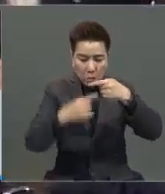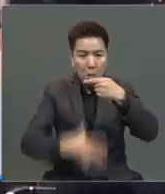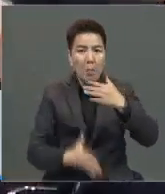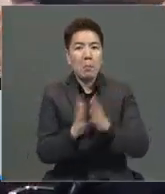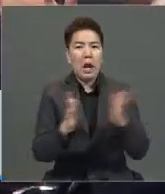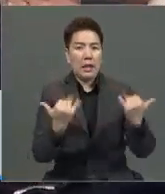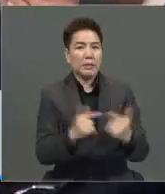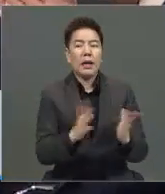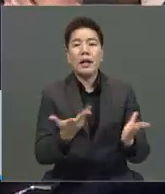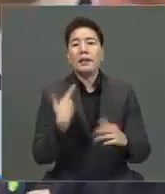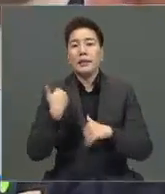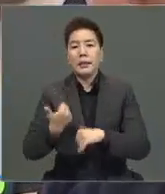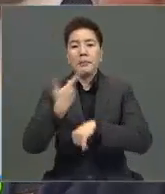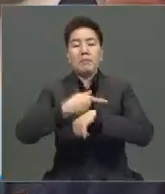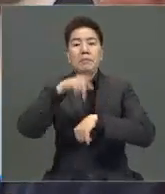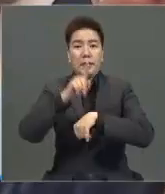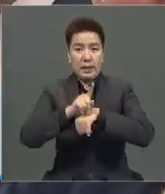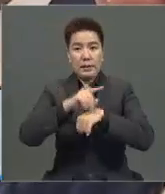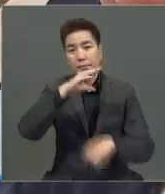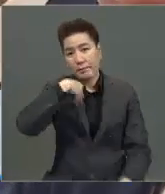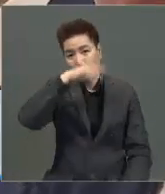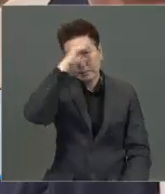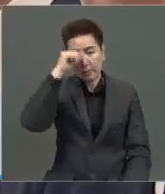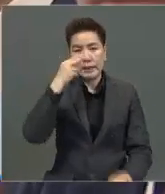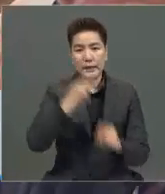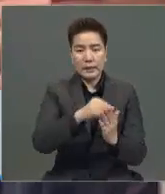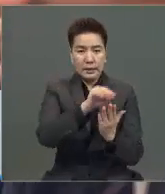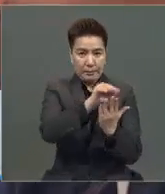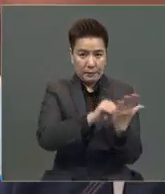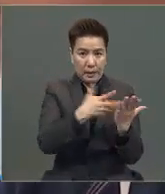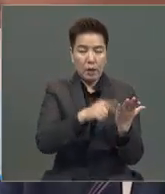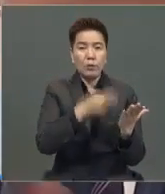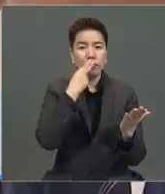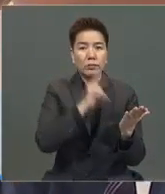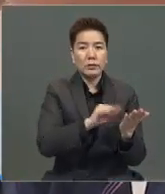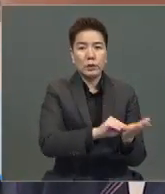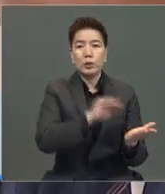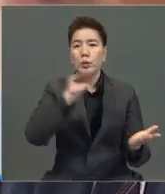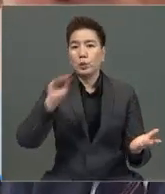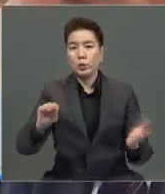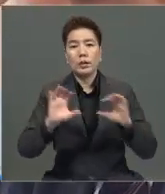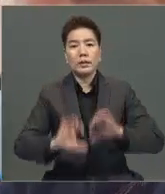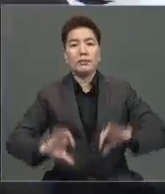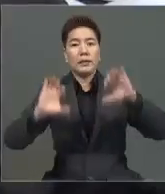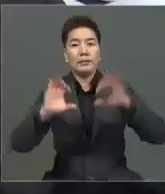หลีกภัยประธานสภาจะเป็นผู้ไปร่างหนังสือและส่งถึงรัฐบาลค่ะ